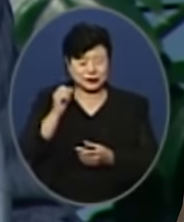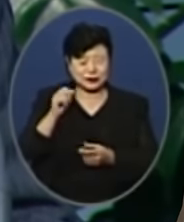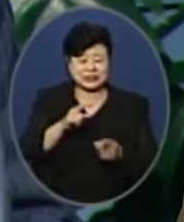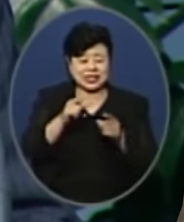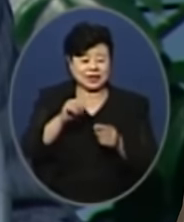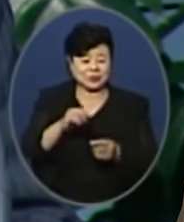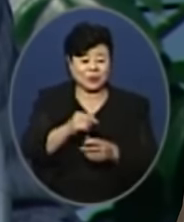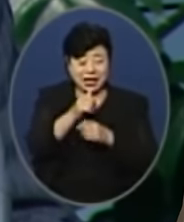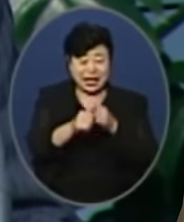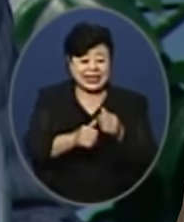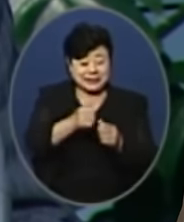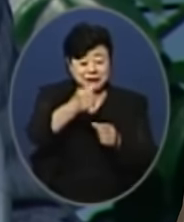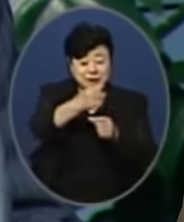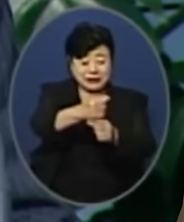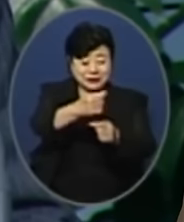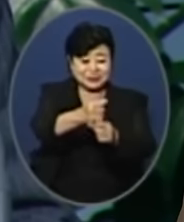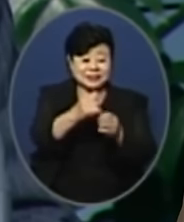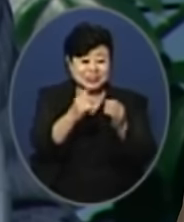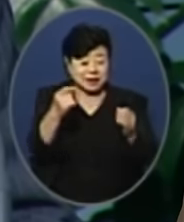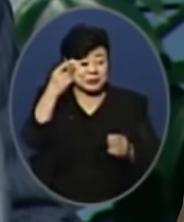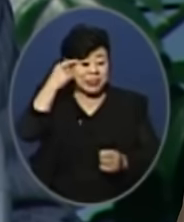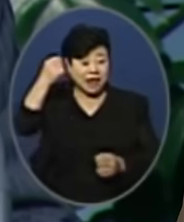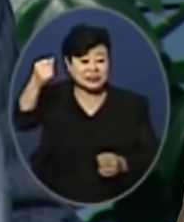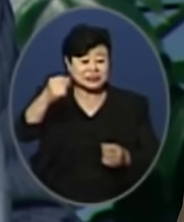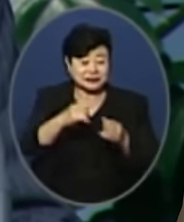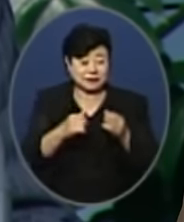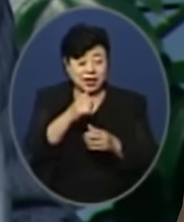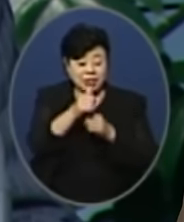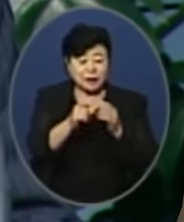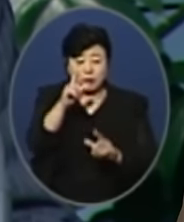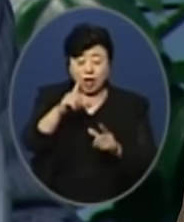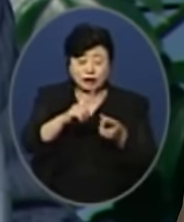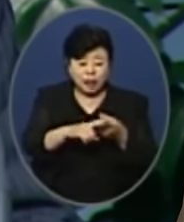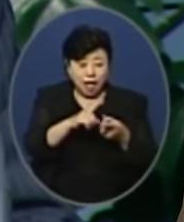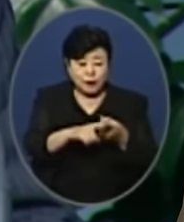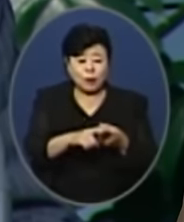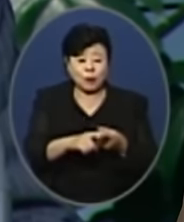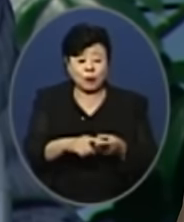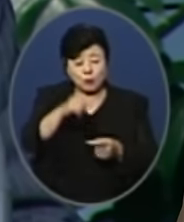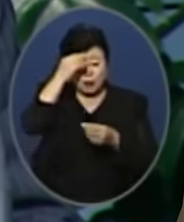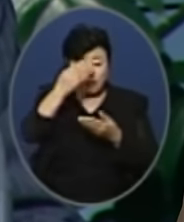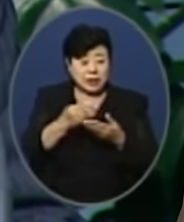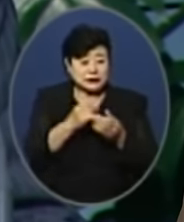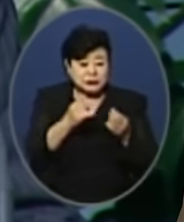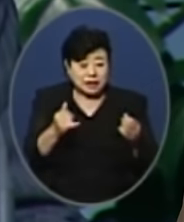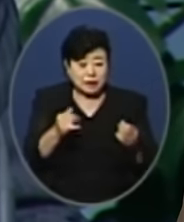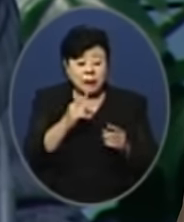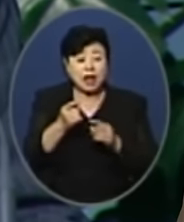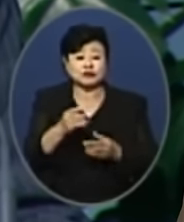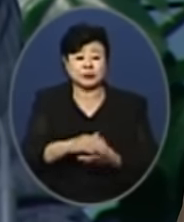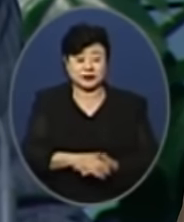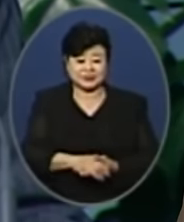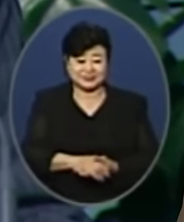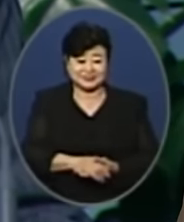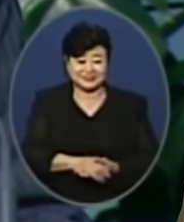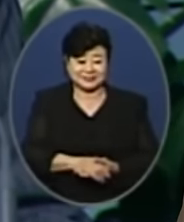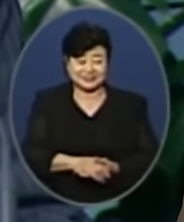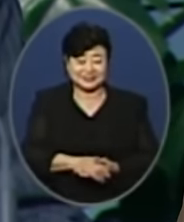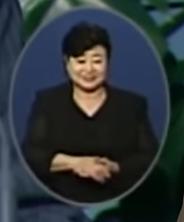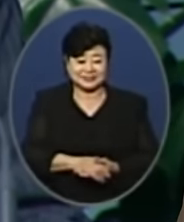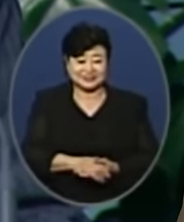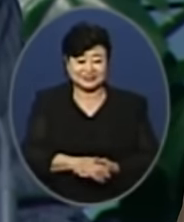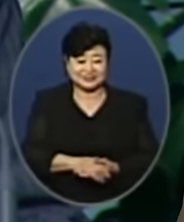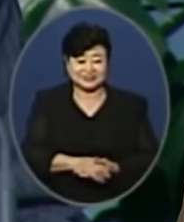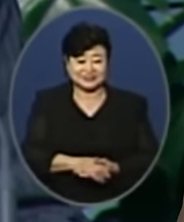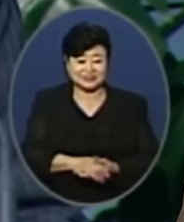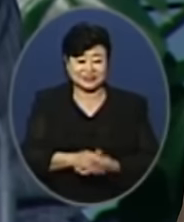살아도 하나님이 만드신 사람이다. 하나님의 형상과 모양을 닮은 사람이다. 그렇게 말하면 한